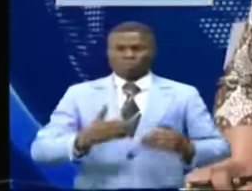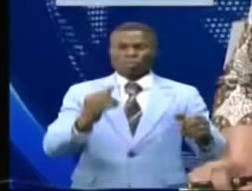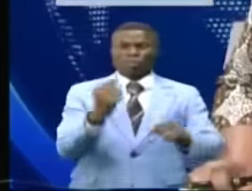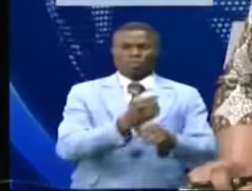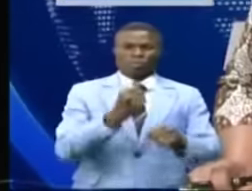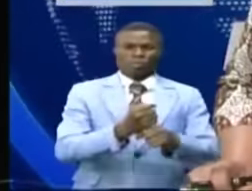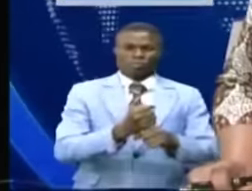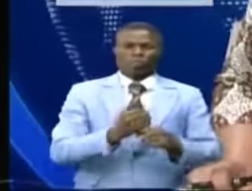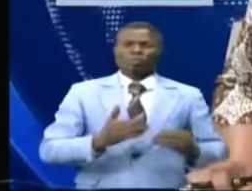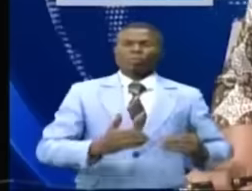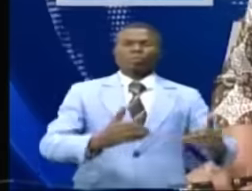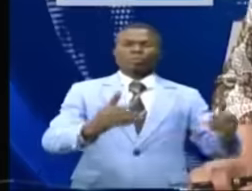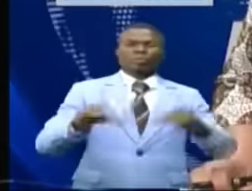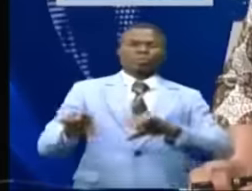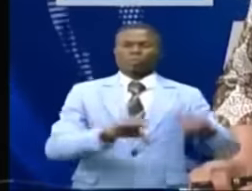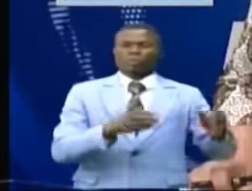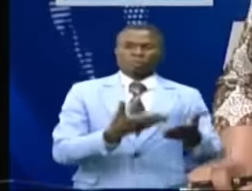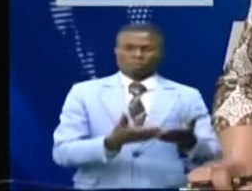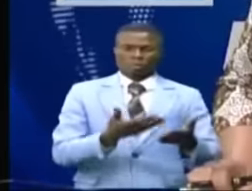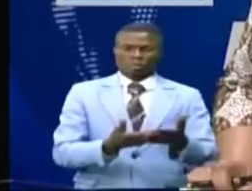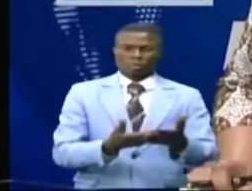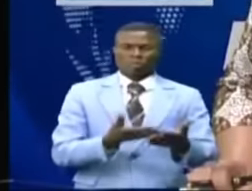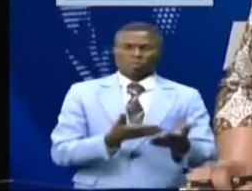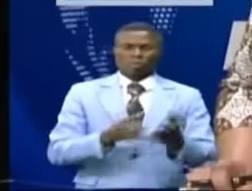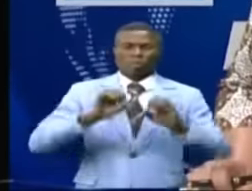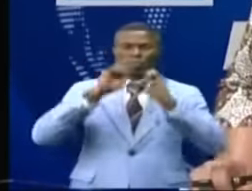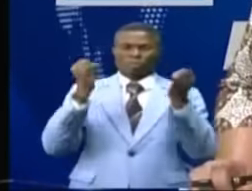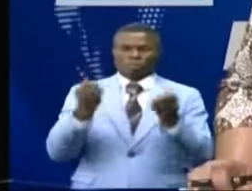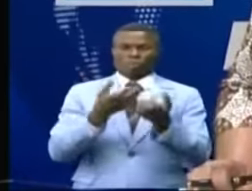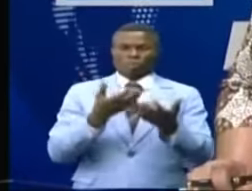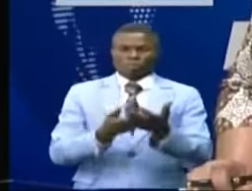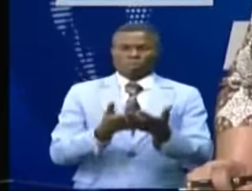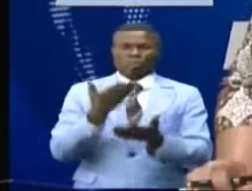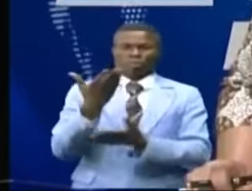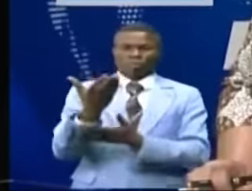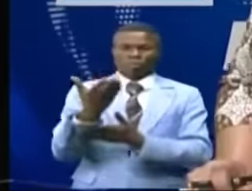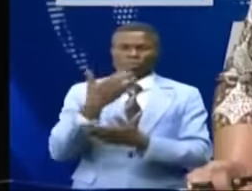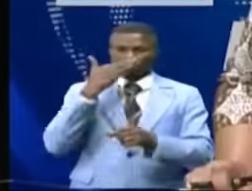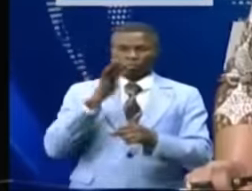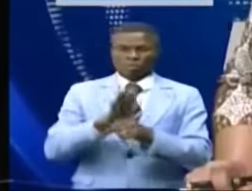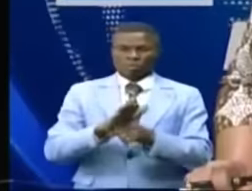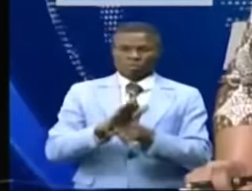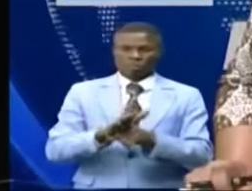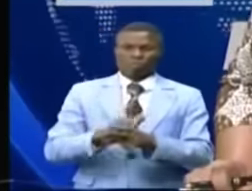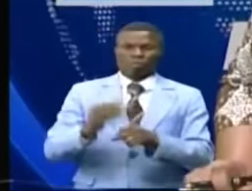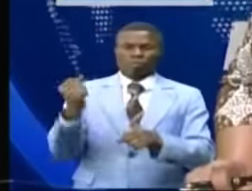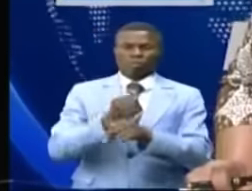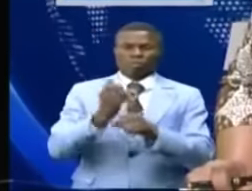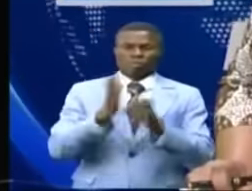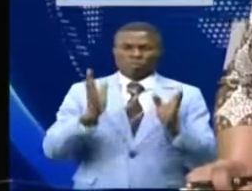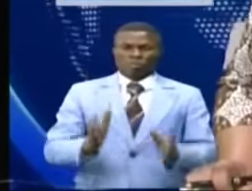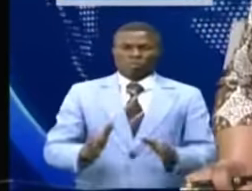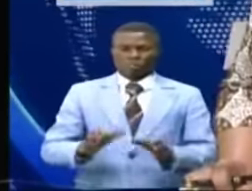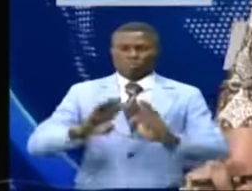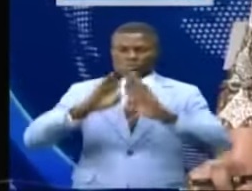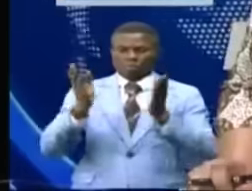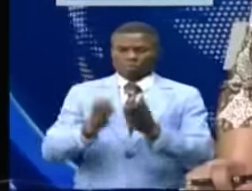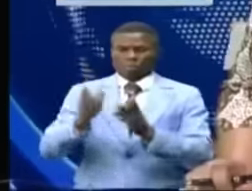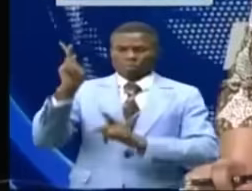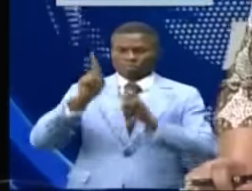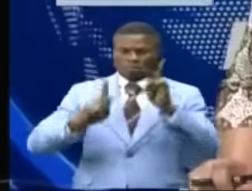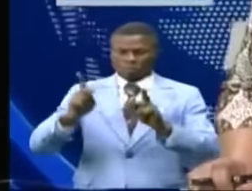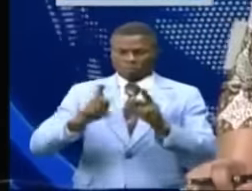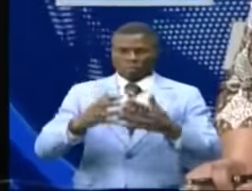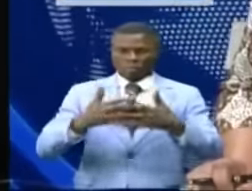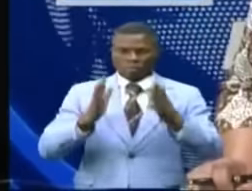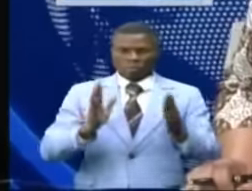et la continuité de service. Engen DRC SA tient donc à rassurer son personnel, sa clientèle et ses partenaires que